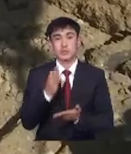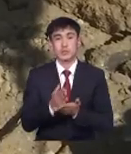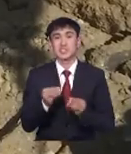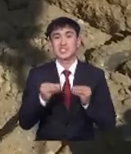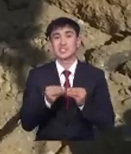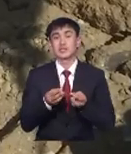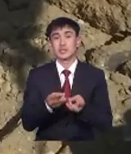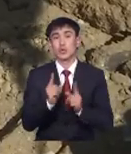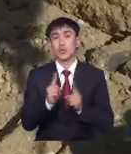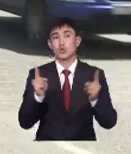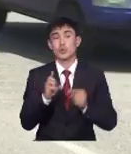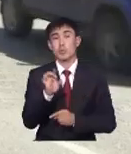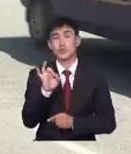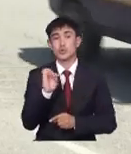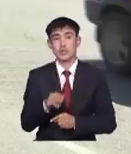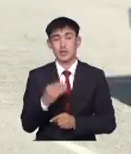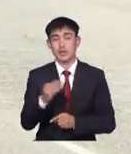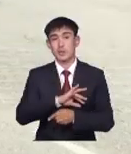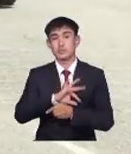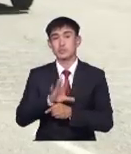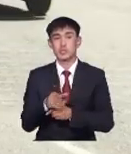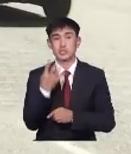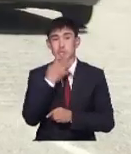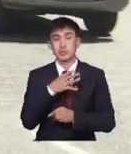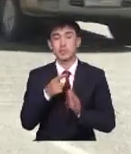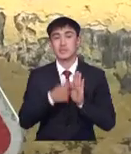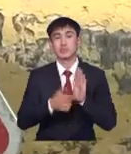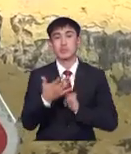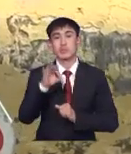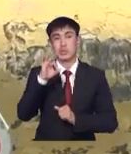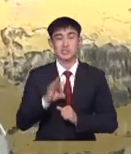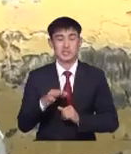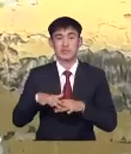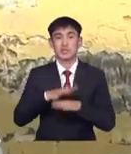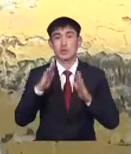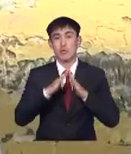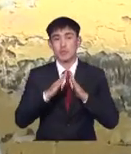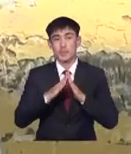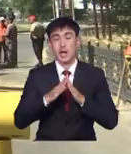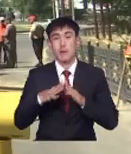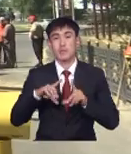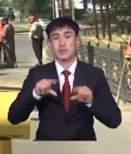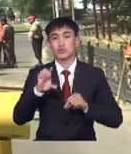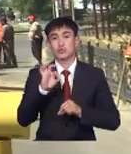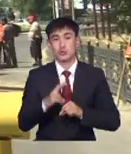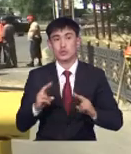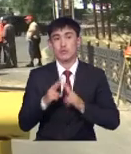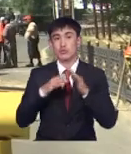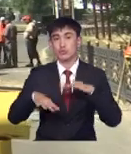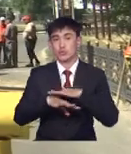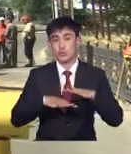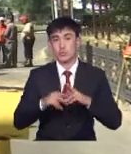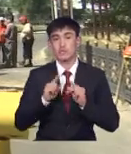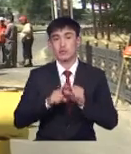котельных. Самая крупная из них – Баскуат. Она обеспечивает теплом 75% жилых домов и объектов социальной инфраструктуры.